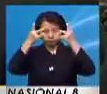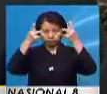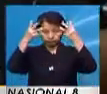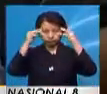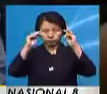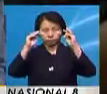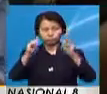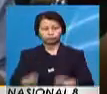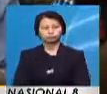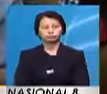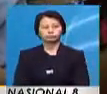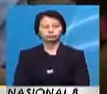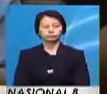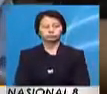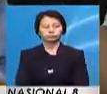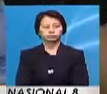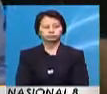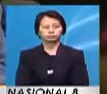Minister.